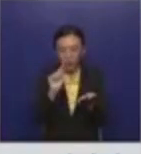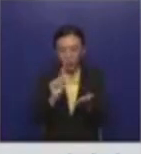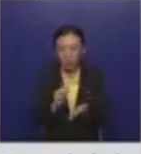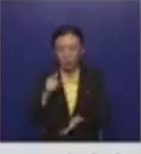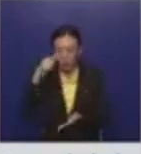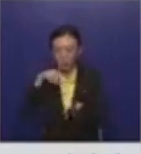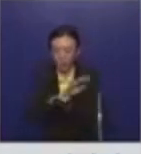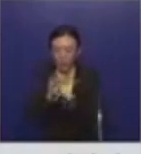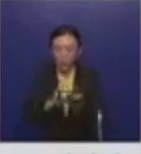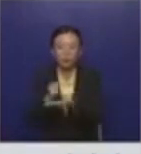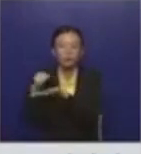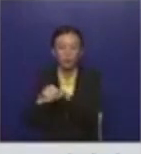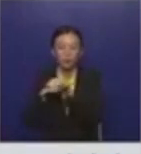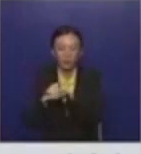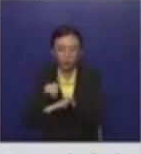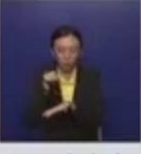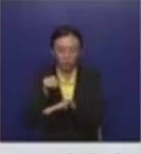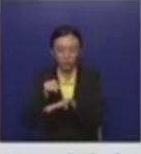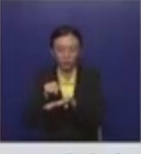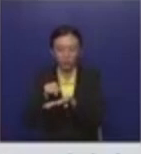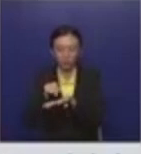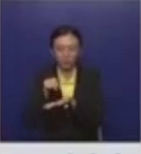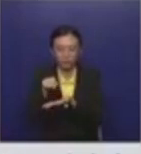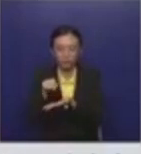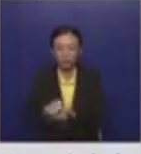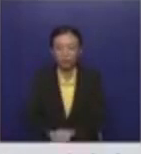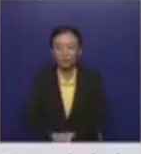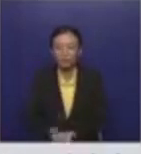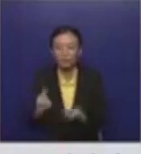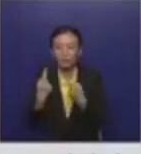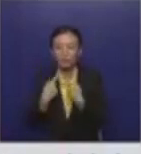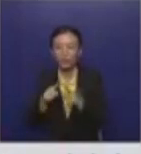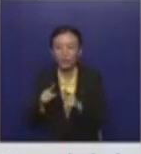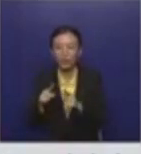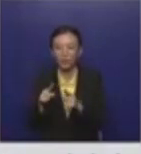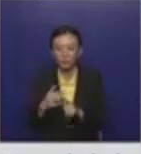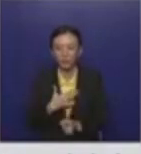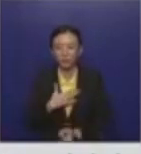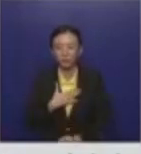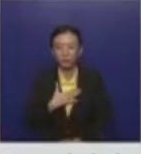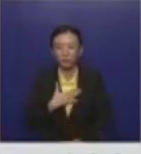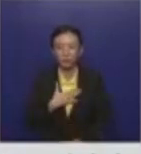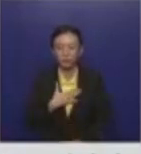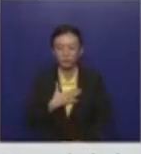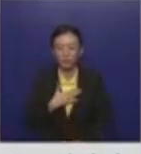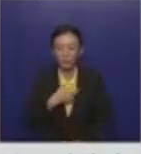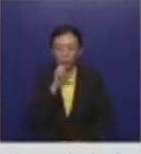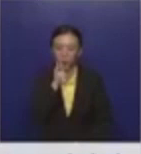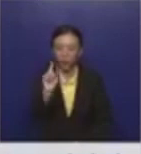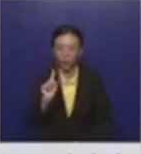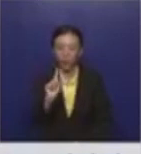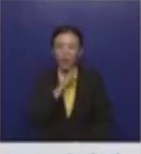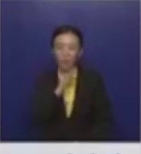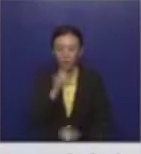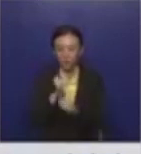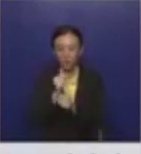ไทยอันนั้นคือหลักการแต่สิ่งหนึ่งที่ผมเองต้องกราบเรียนท่านประธานครับในการที่จะทำตามหลักการนั้น